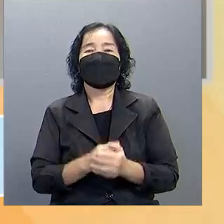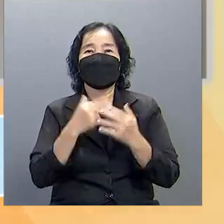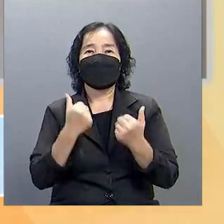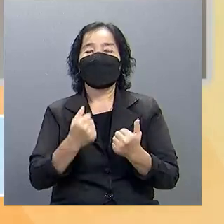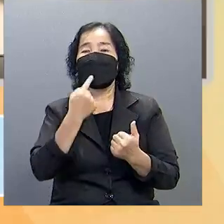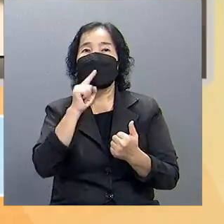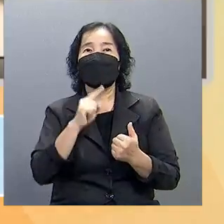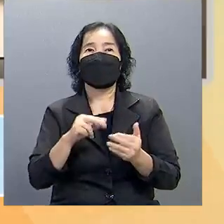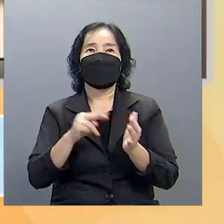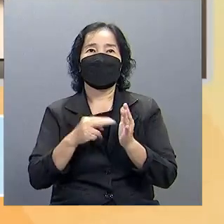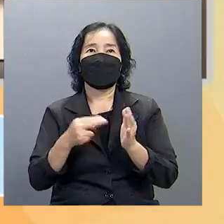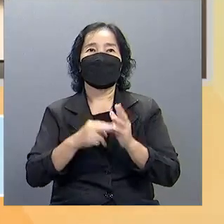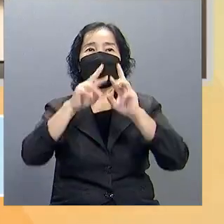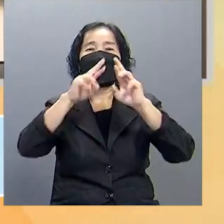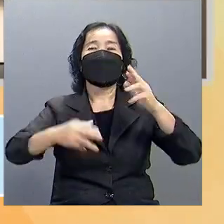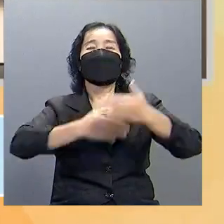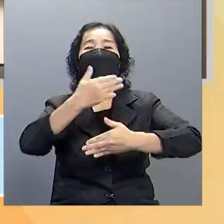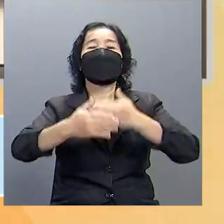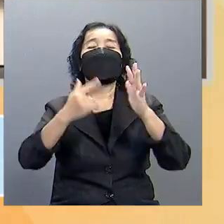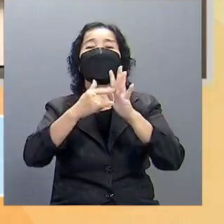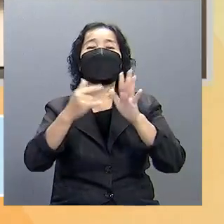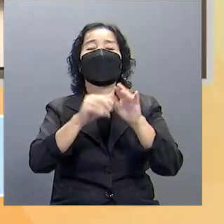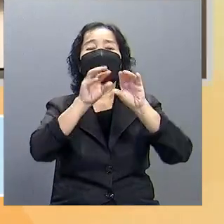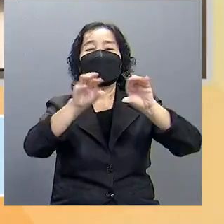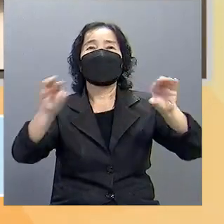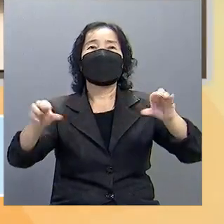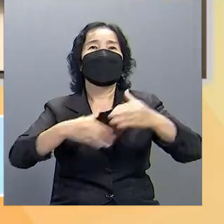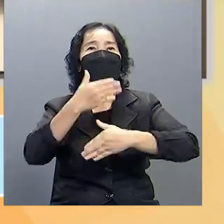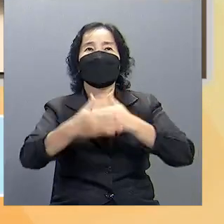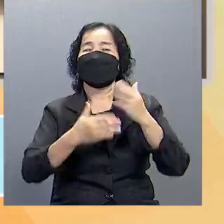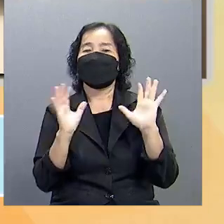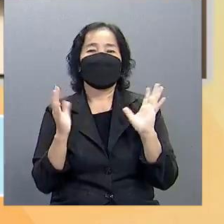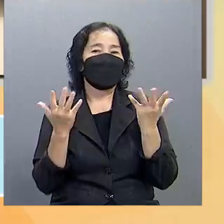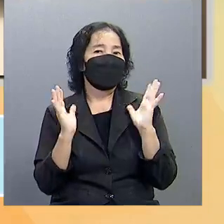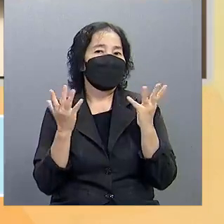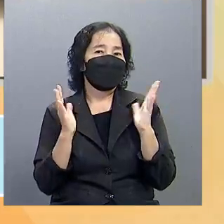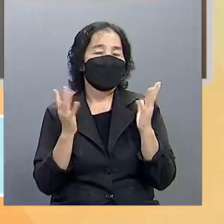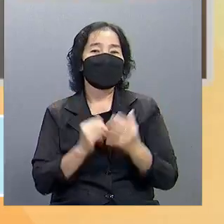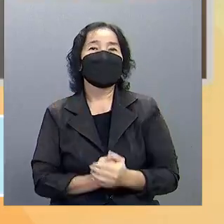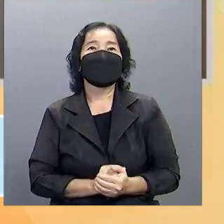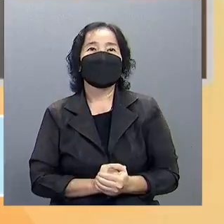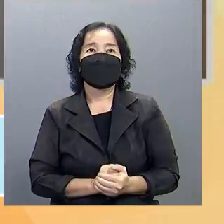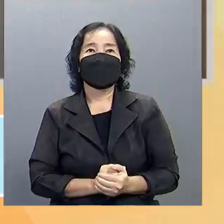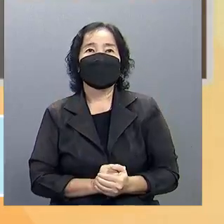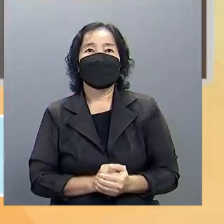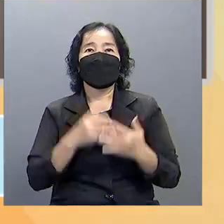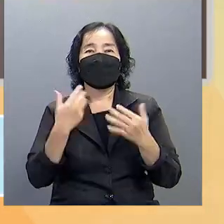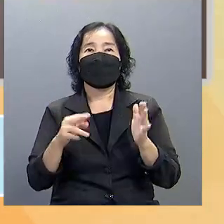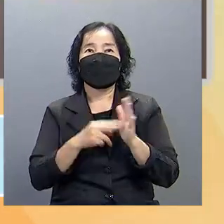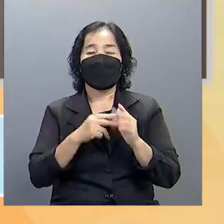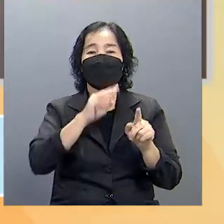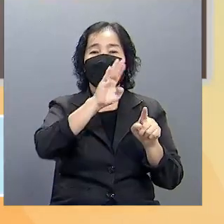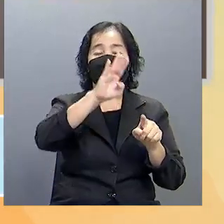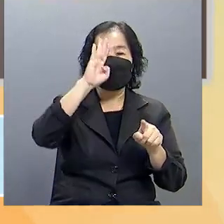เพียงผ้าในร้านยาได้แล้วในว่าใช้ยาไม่มีขายแล้วได้ทั่วไปแล้วมันไม่ใช่การซื้อระหว่างบริษัทกับโรงพยาบาล